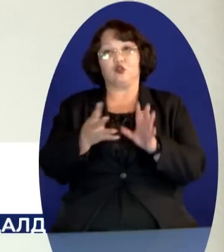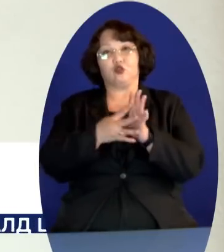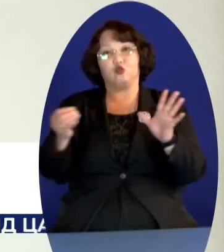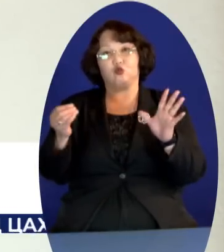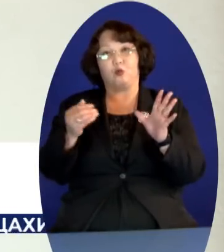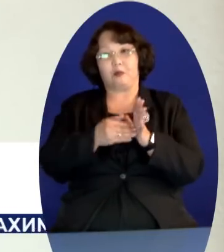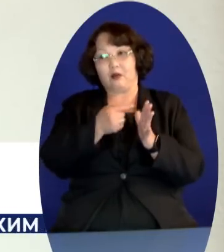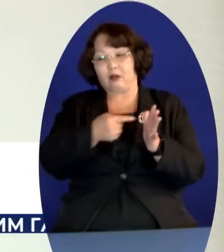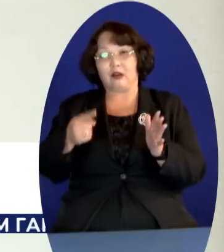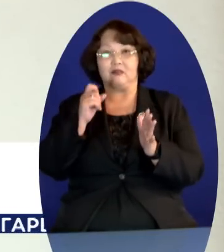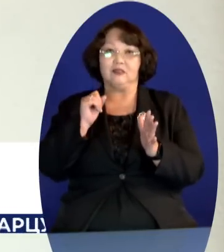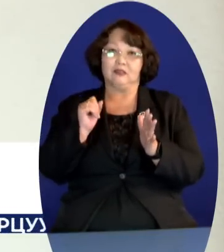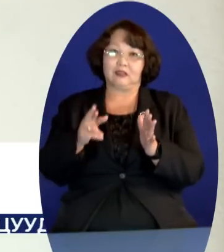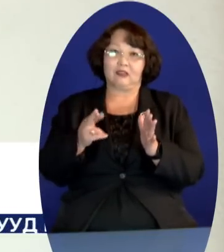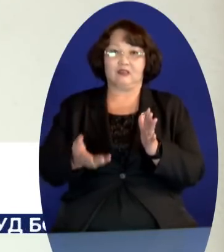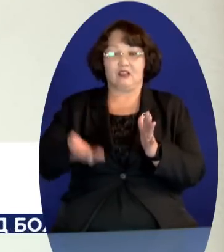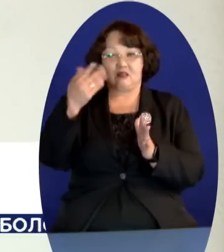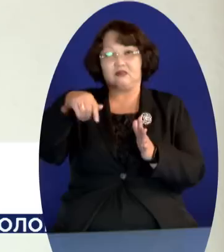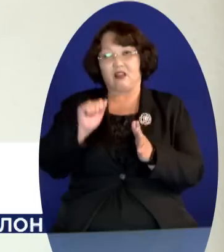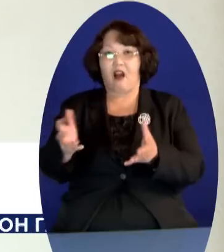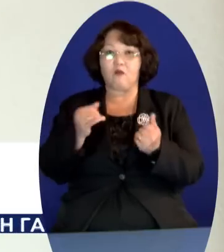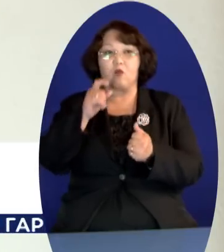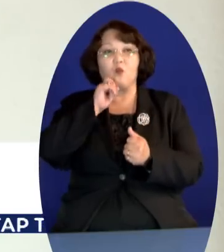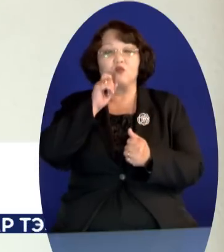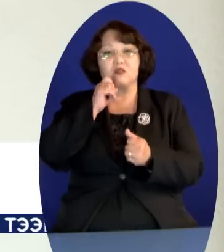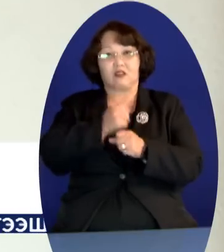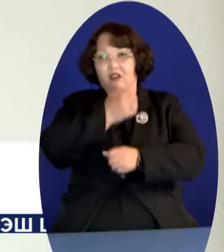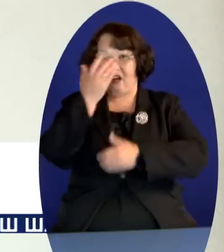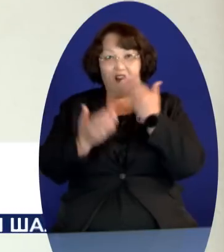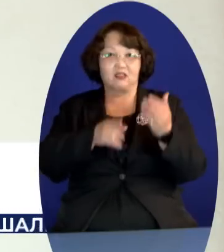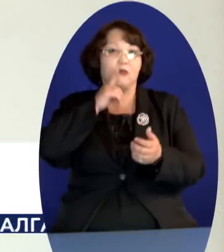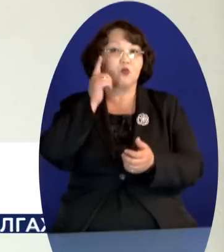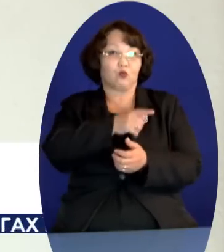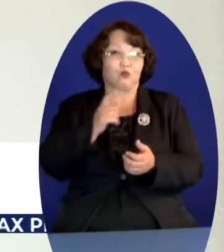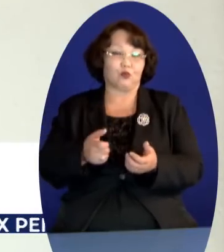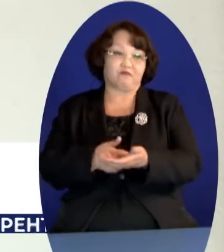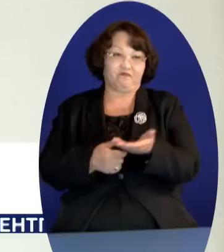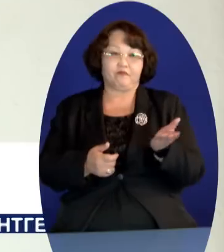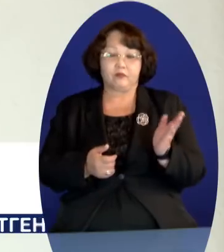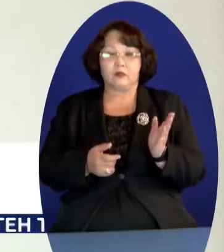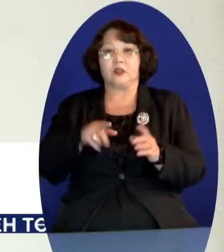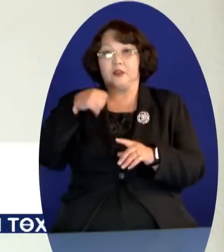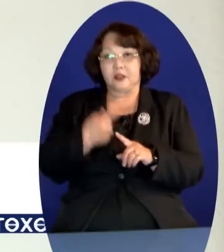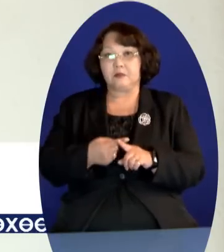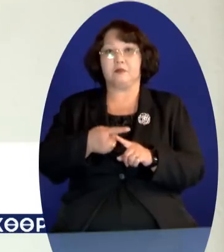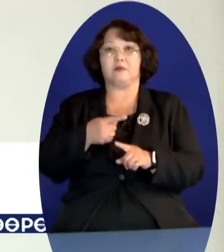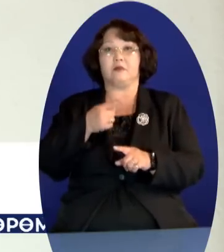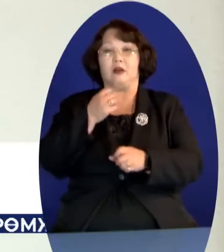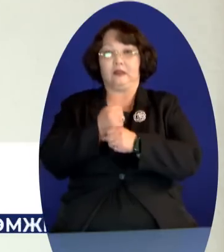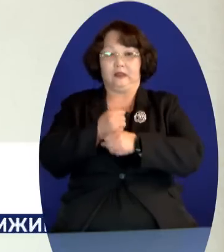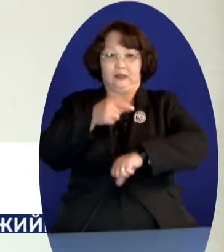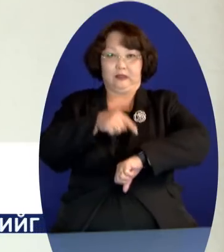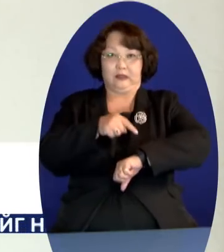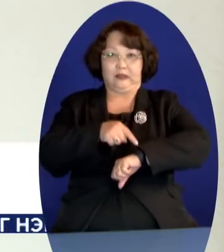900-аас саяас дэшээ цалинтай ажил хайгаад яваад. Дээрээс нь ажлын нөгөө цагийг